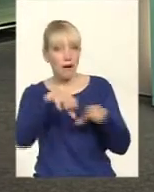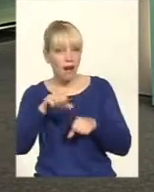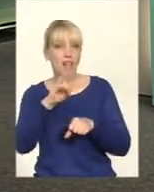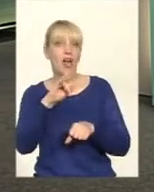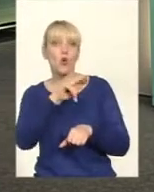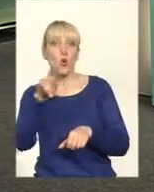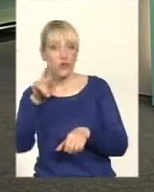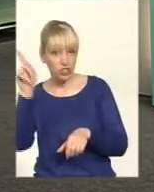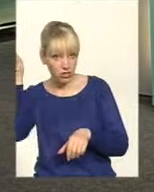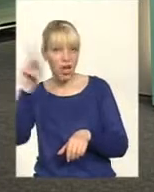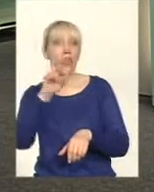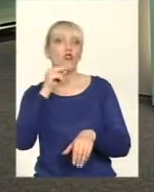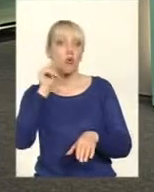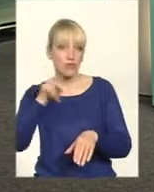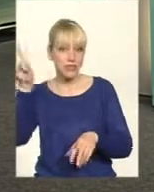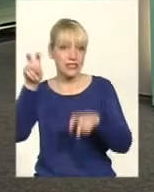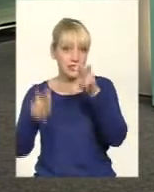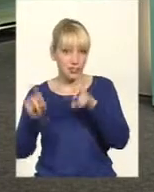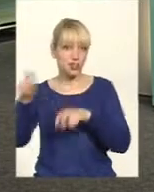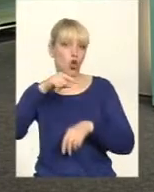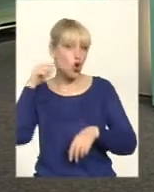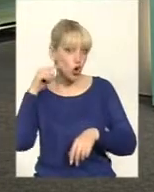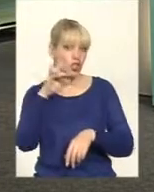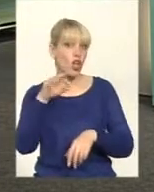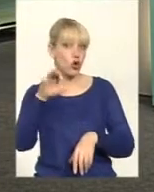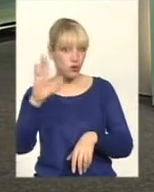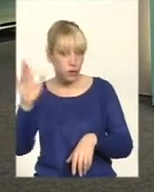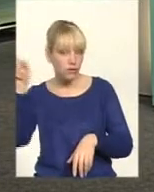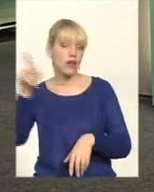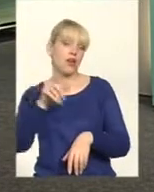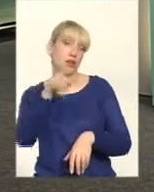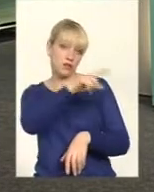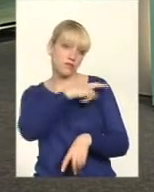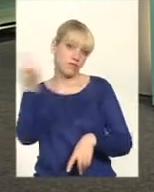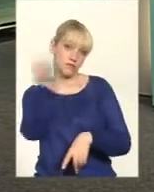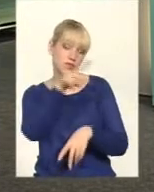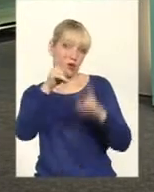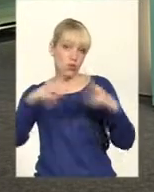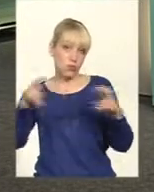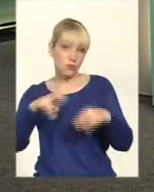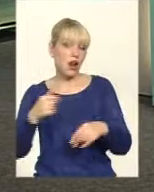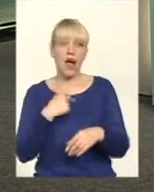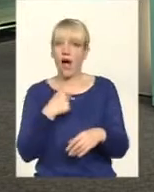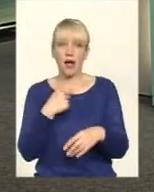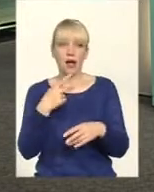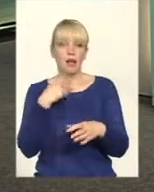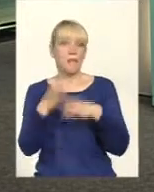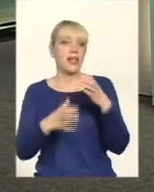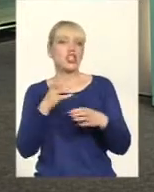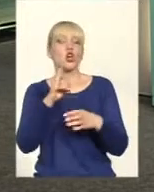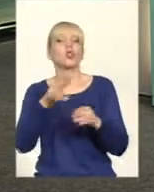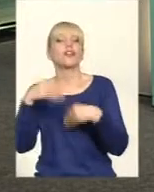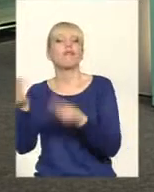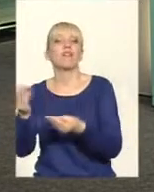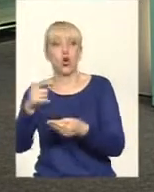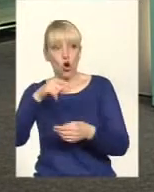Росії, десь в Ростові, хай він не платить. Нема чого населенню України за нього платити гроші тим міжнародним, хто давав йому кредит. А, до речі,